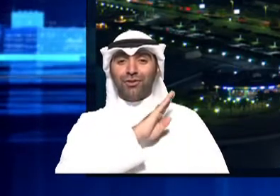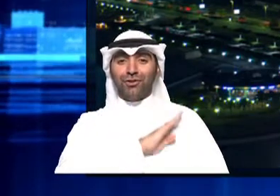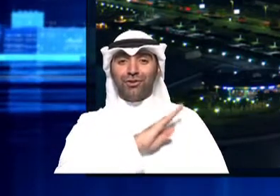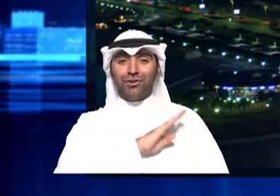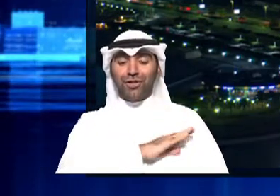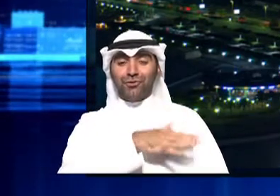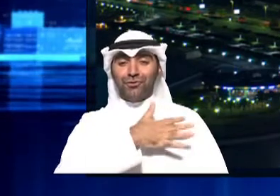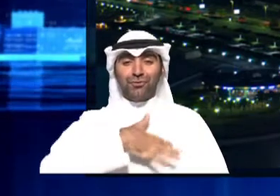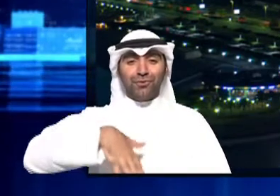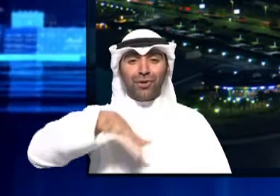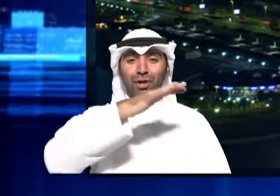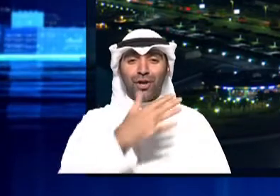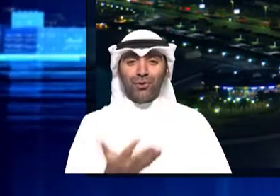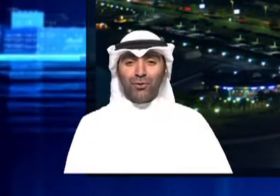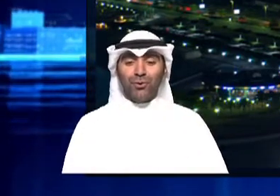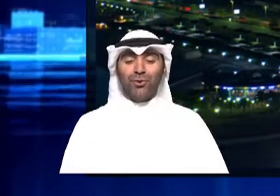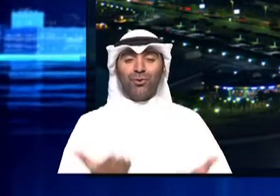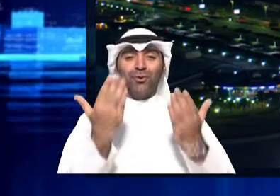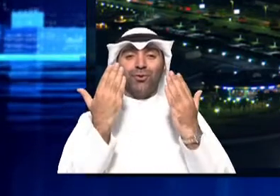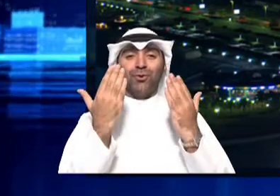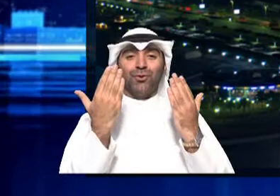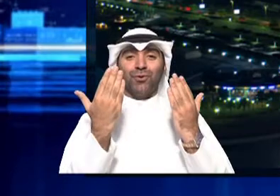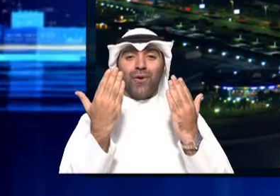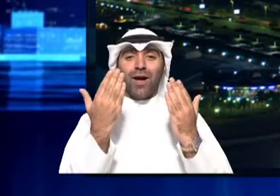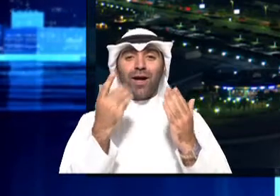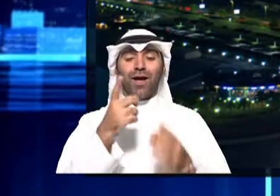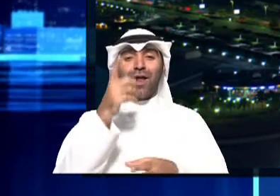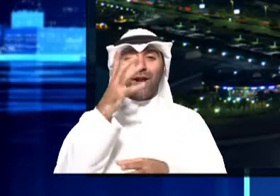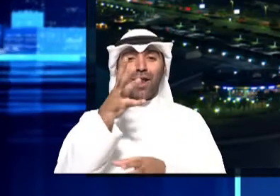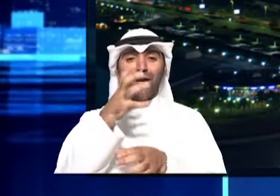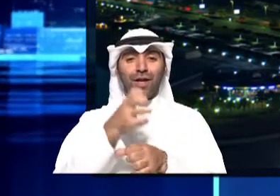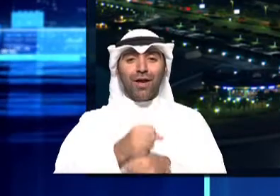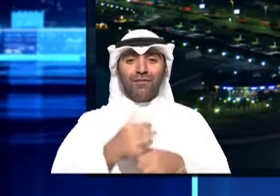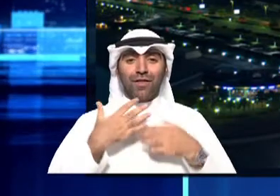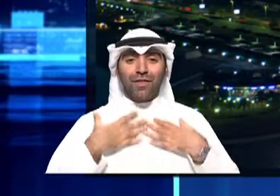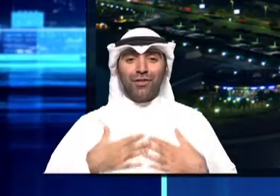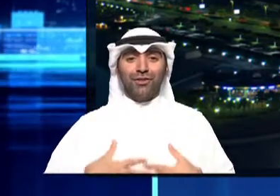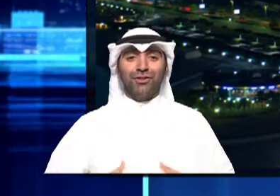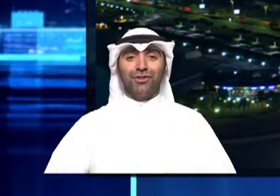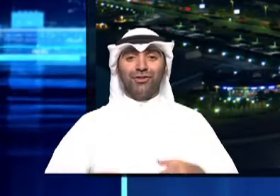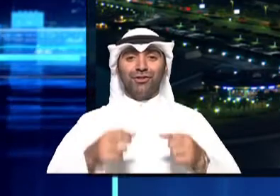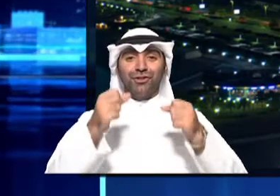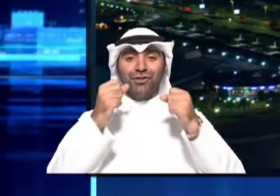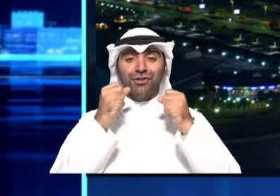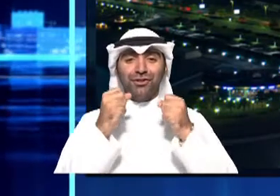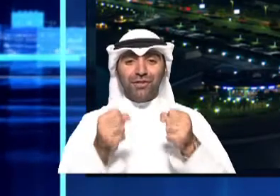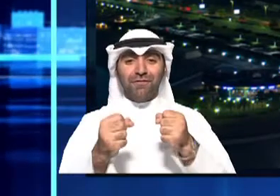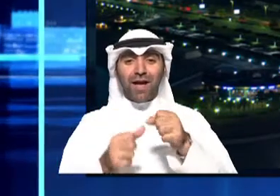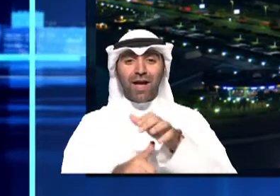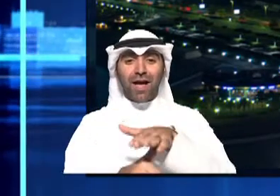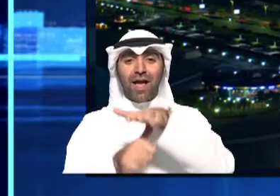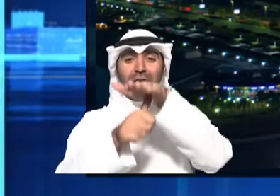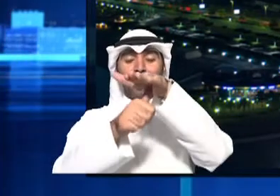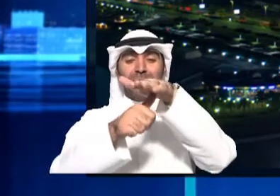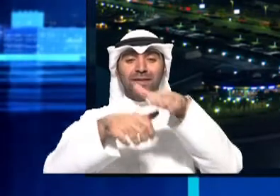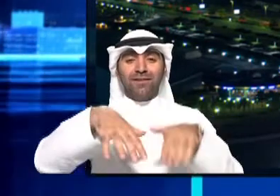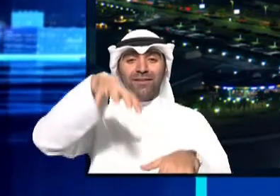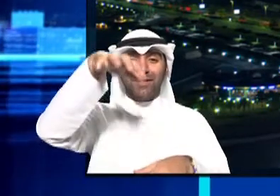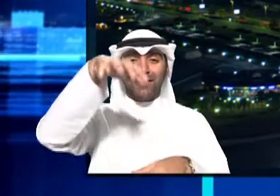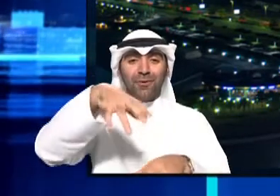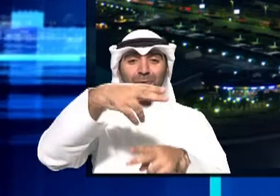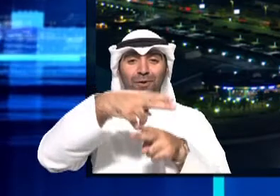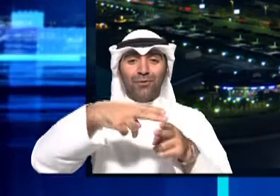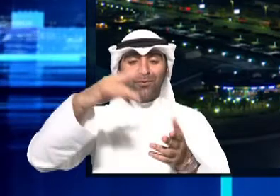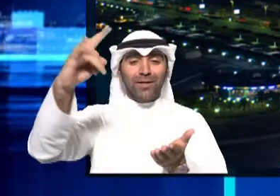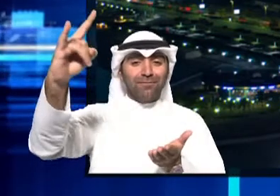التعافي والعودة إلى أرض الوطن. وأستذكر بيت الشاعر اللي يقول: إذا كانت النفوس كبارا تعبت